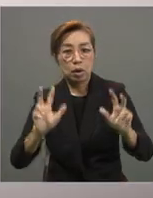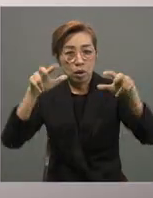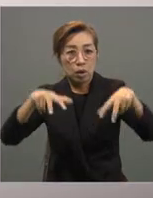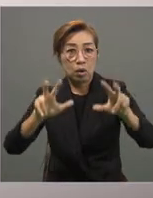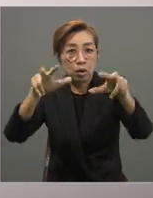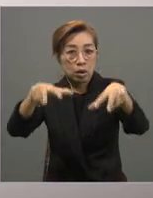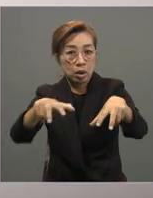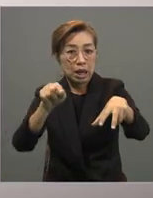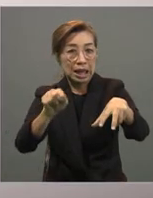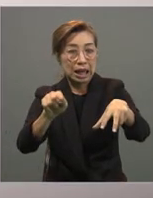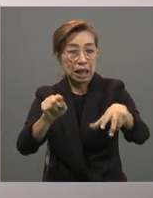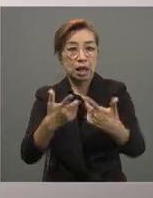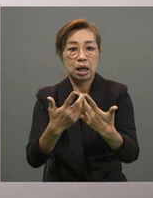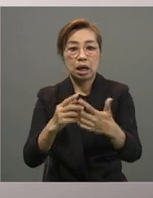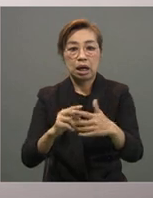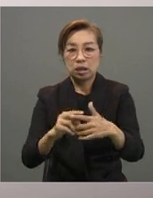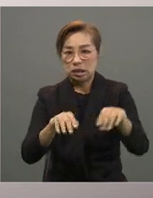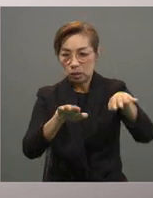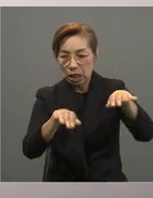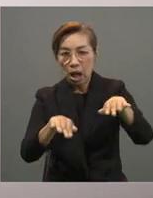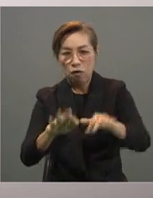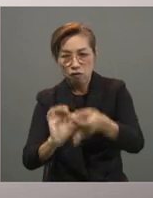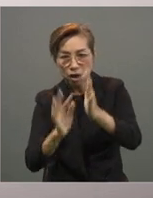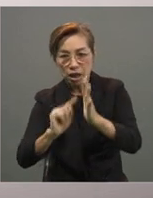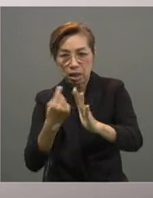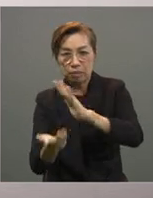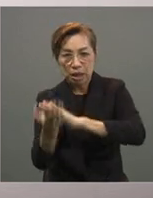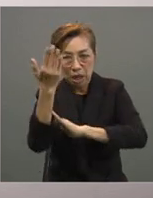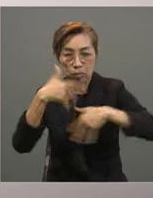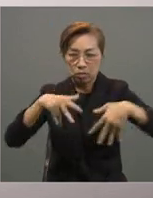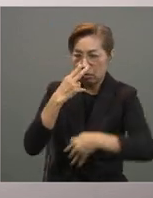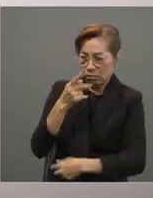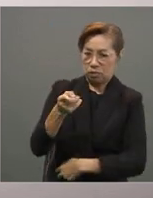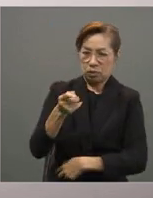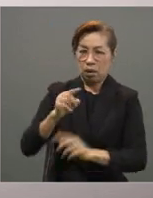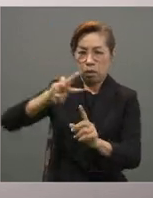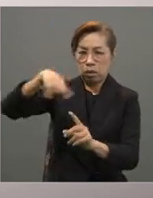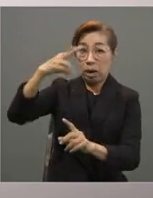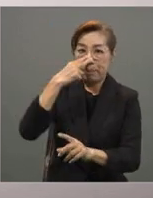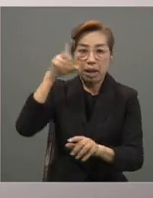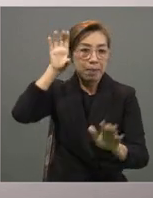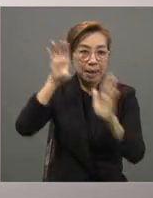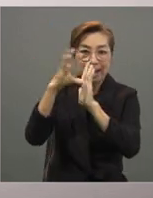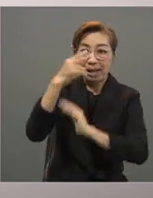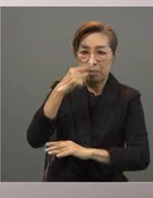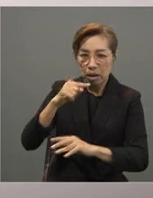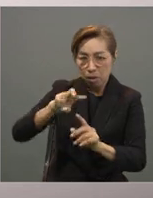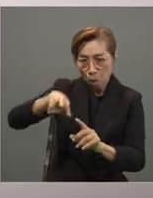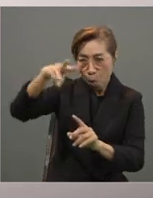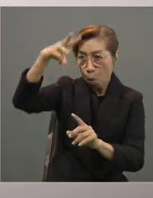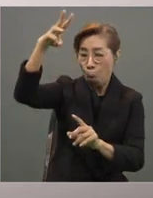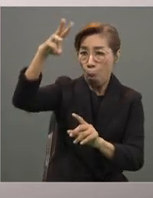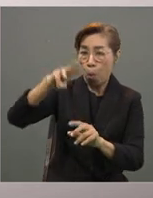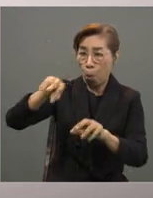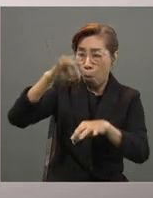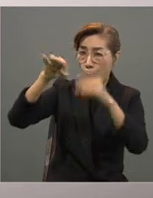หมู่บ้านป่าแหว่งอนะฮะเกิดขึ้นมาตั้งแต่ช่วงเช้าและชาวบ้านเนี่ยเขาไปพบค่ะลักษณะของควันที่เห็นตามภาพนี่แหละค่ะมันพรวยพุ่งขึ้นสู่